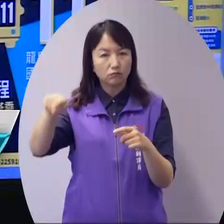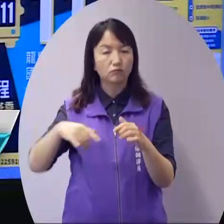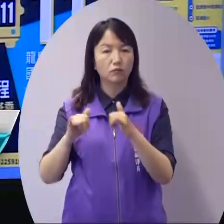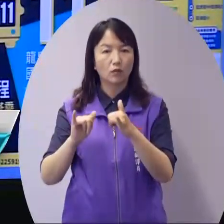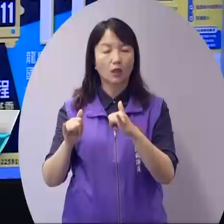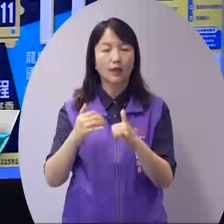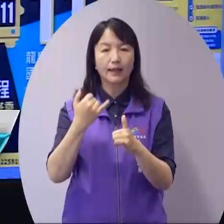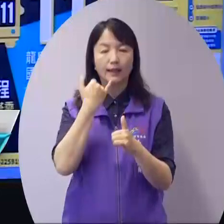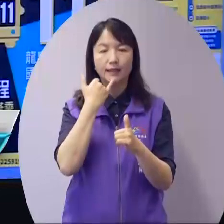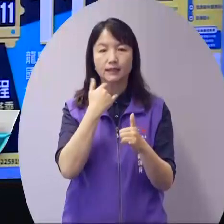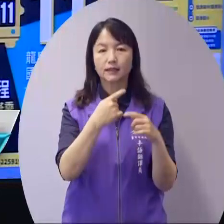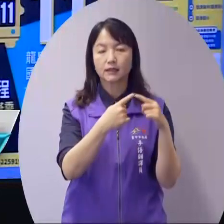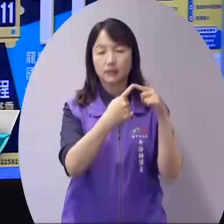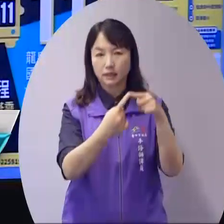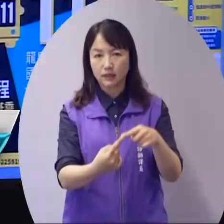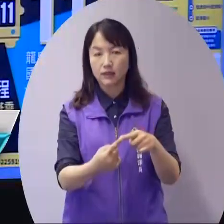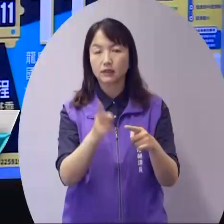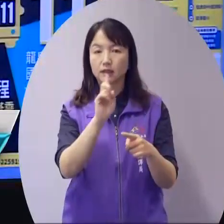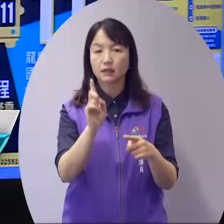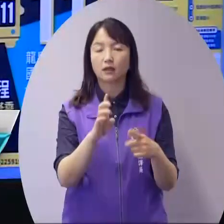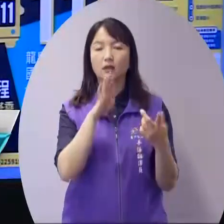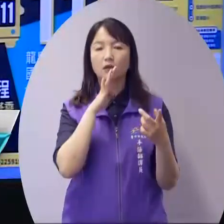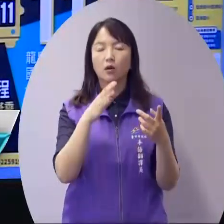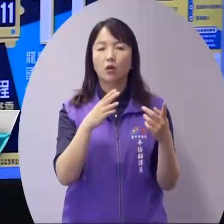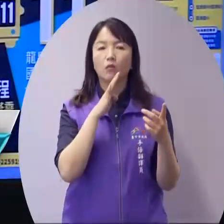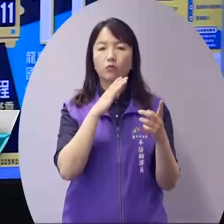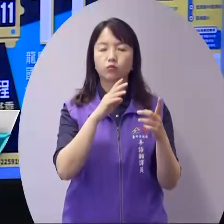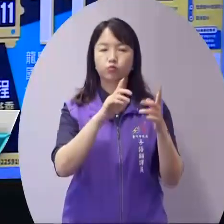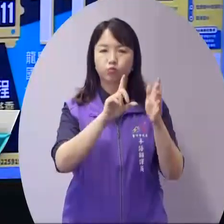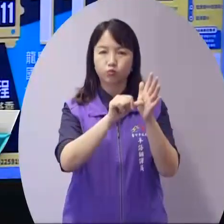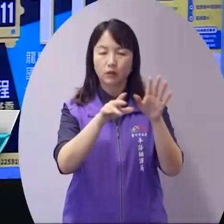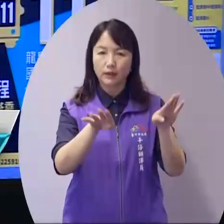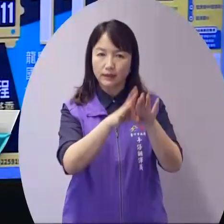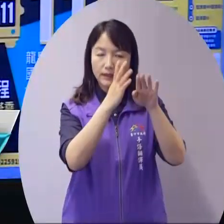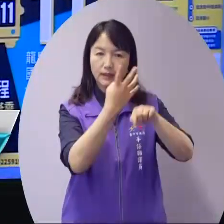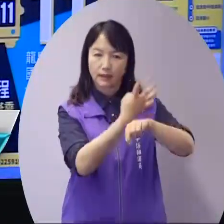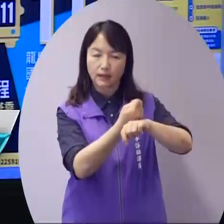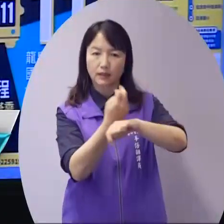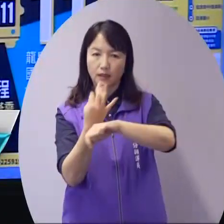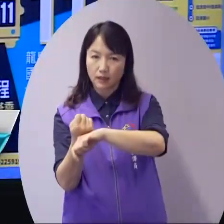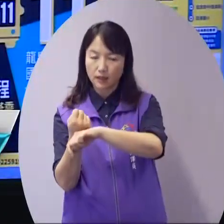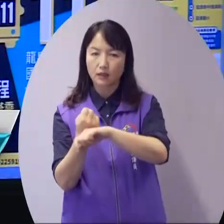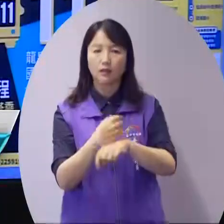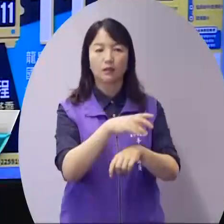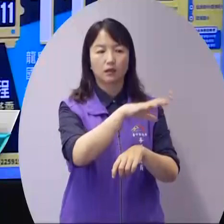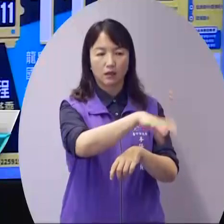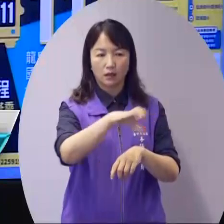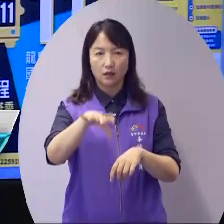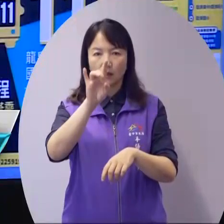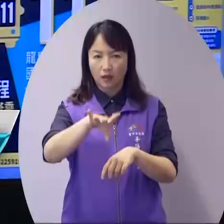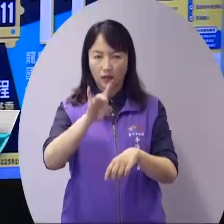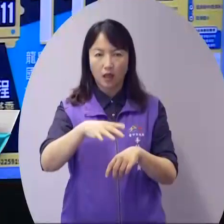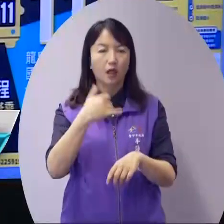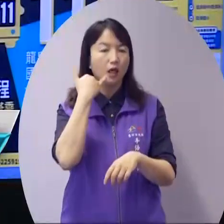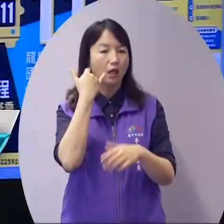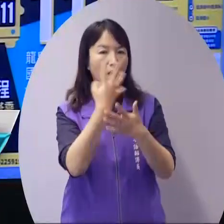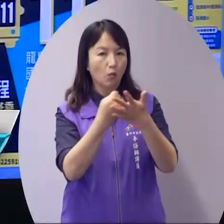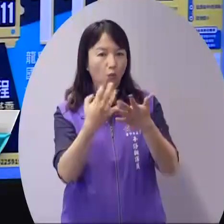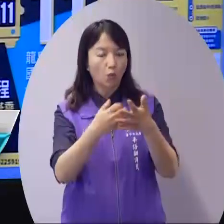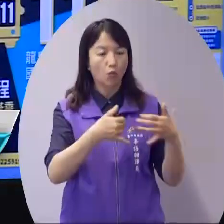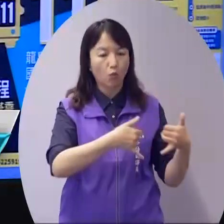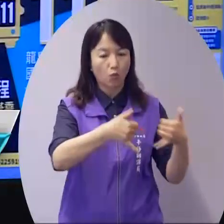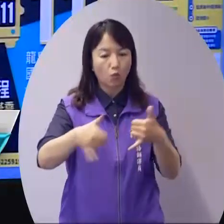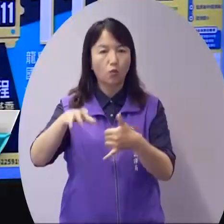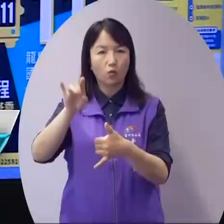把这个资讯甚至有些发车时刻站点的一个位置、电话等等路线的一